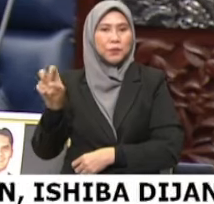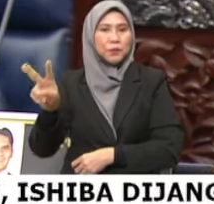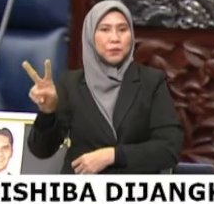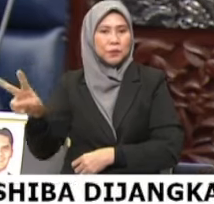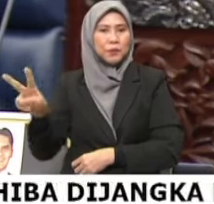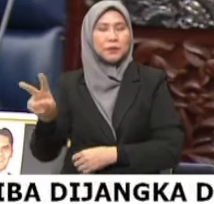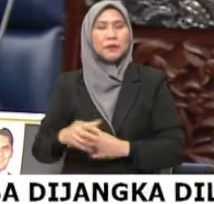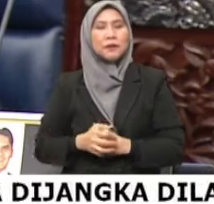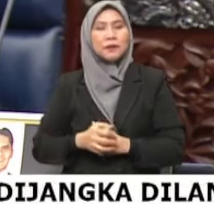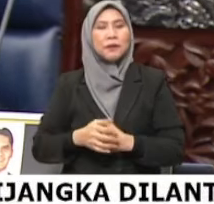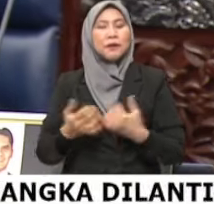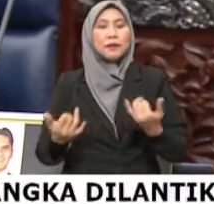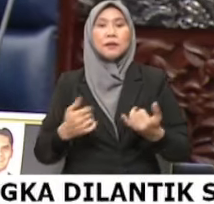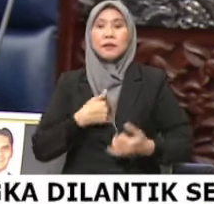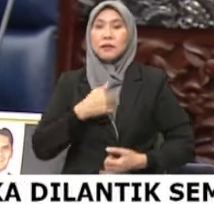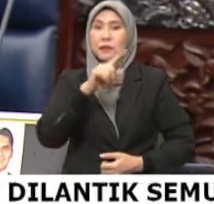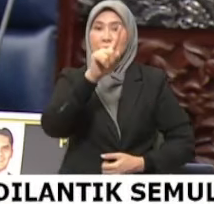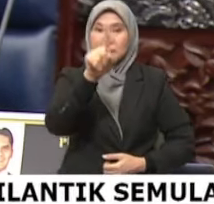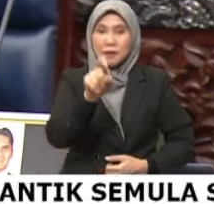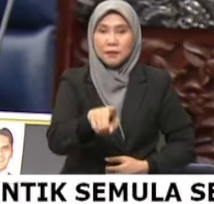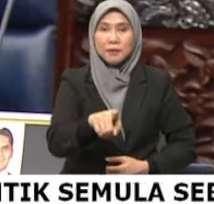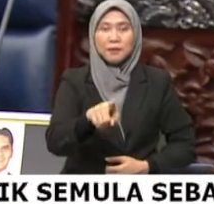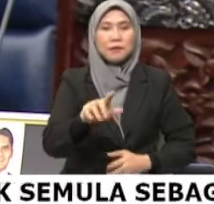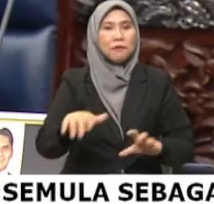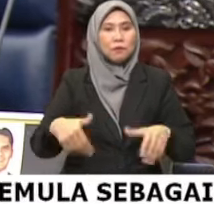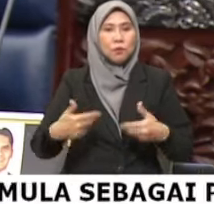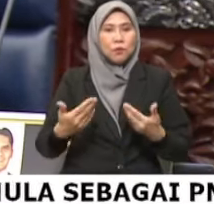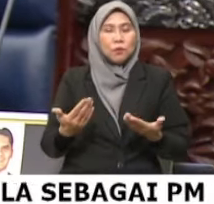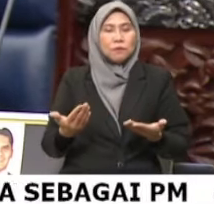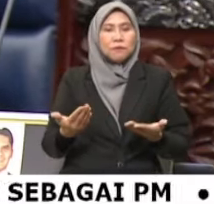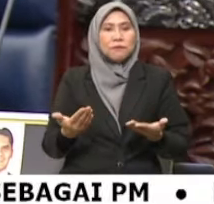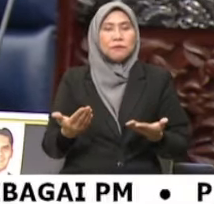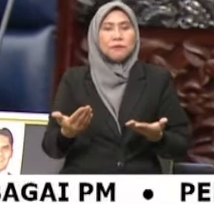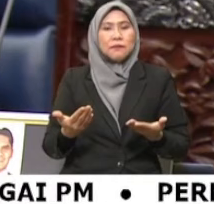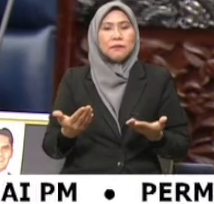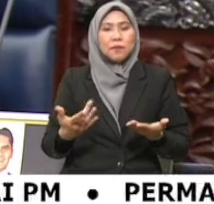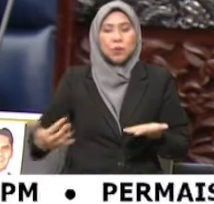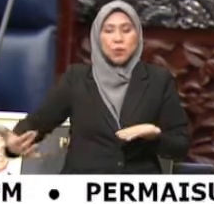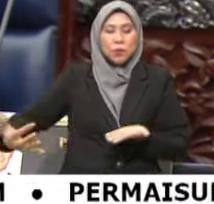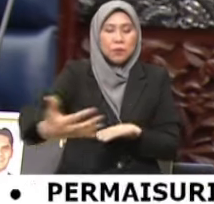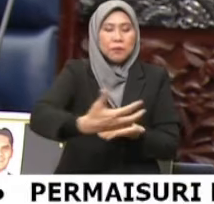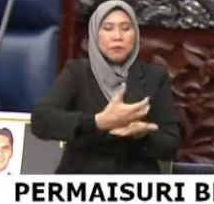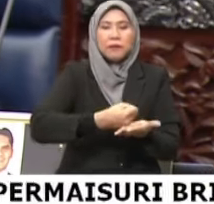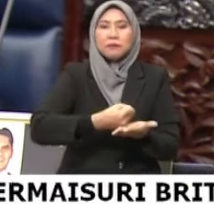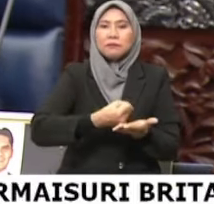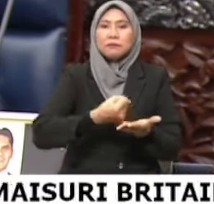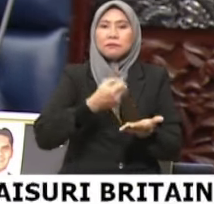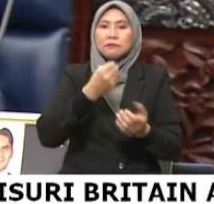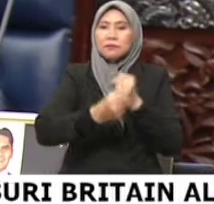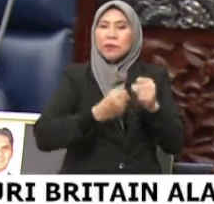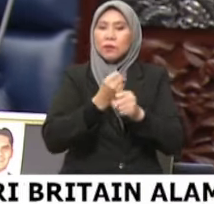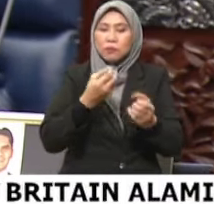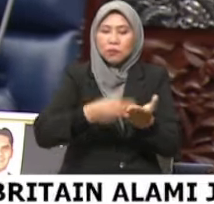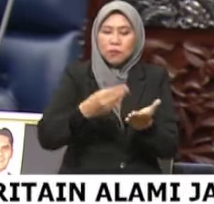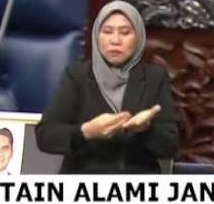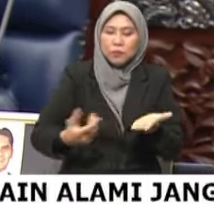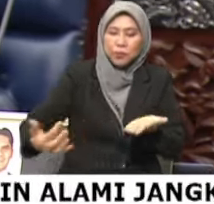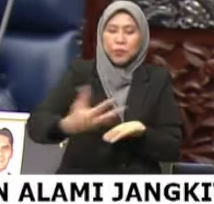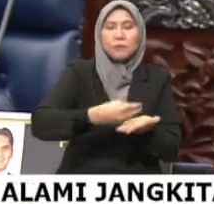2022. Persoalan saya ialah sejauh manakah kutipan tahunan fee persediaan halal